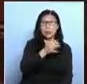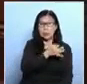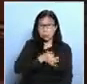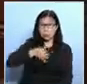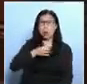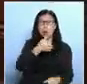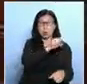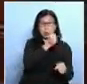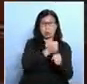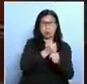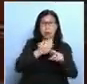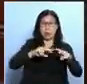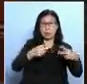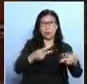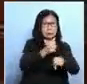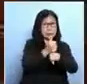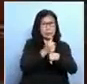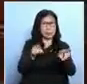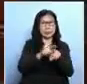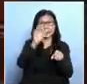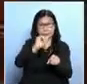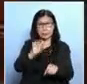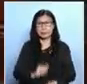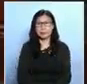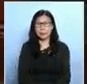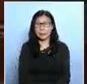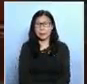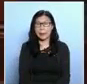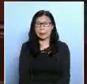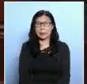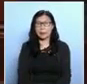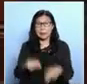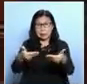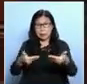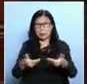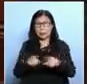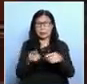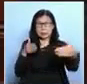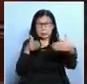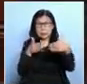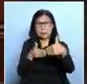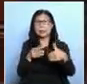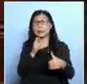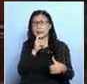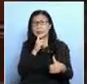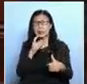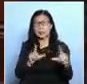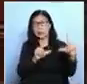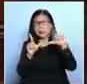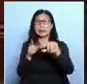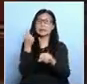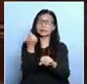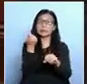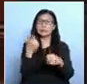做你嘅工作，發展你嗰個機遇又得。咁所以呢個呢係俾我哋一個更加直接嘅好處，生活變得更加